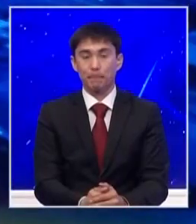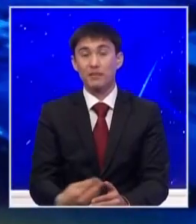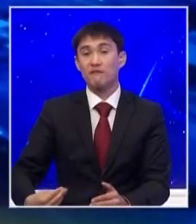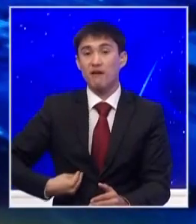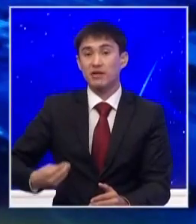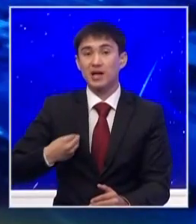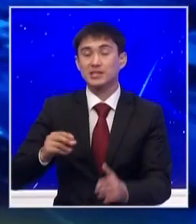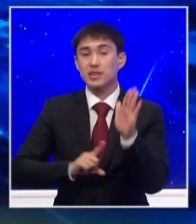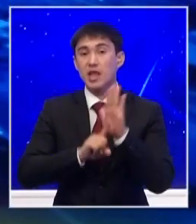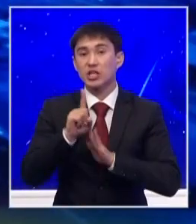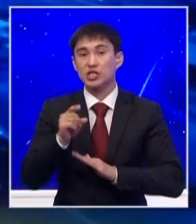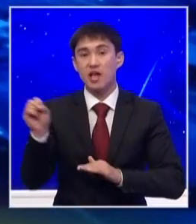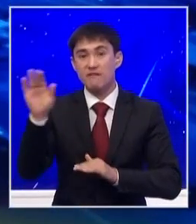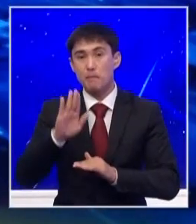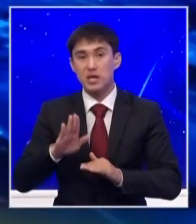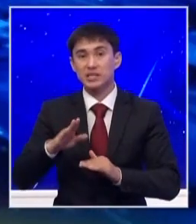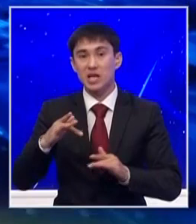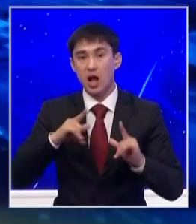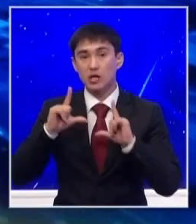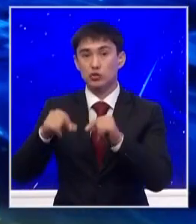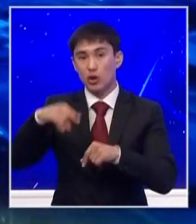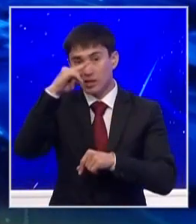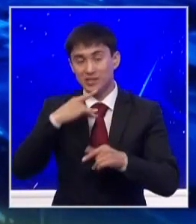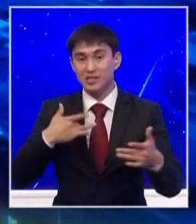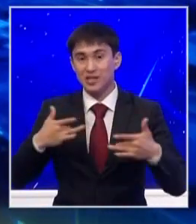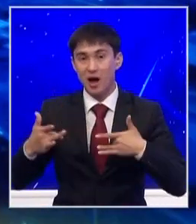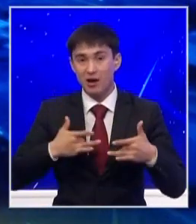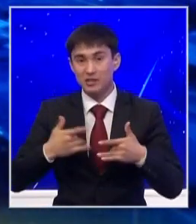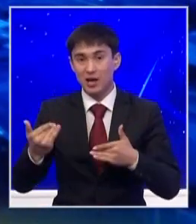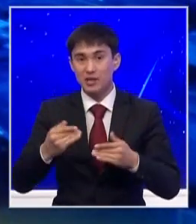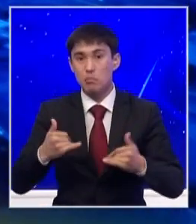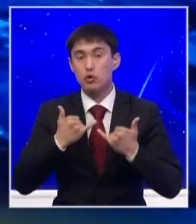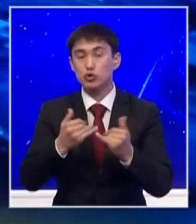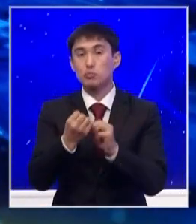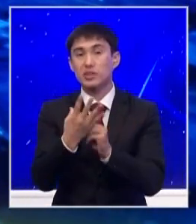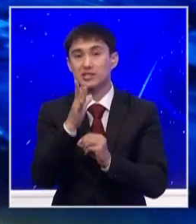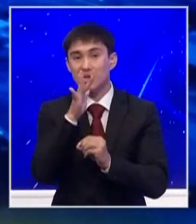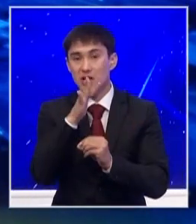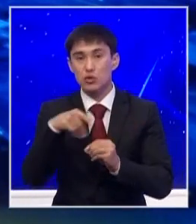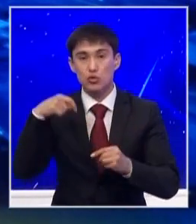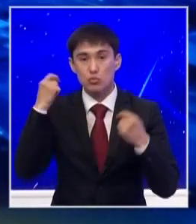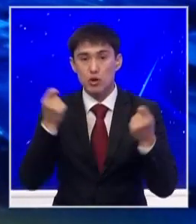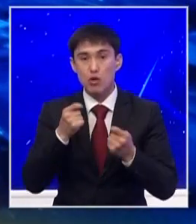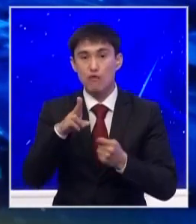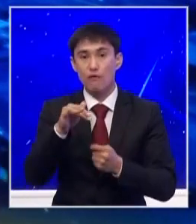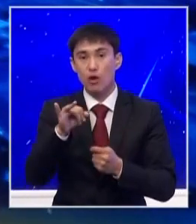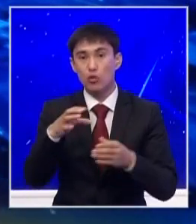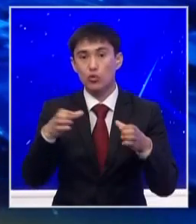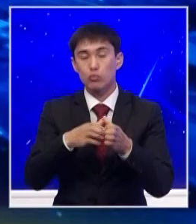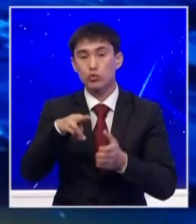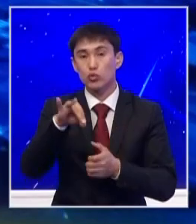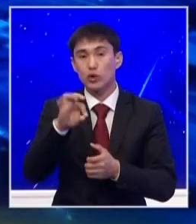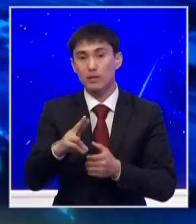Во Франции начались европейские гастроли казахстанских артистов. Они приурочены к 15-летнему юбилею фольклорной группы